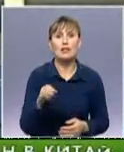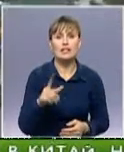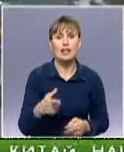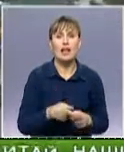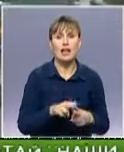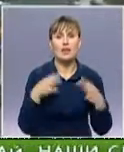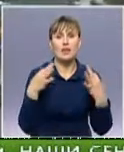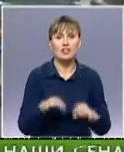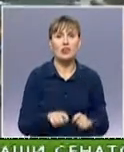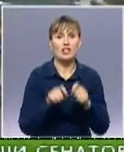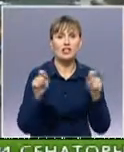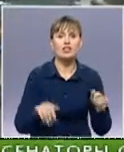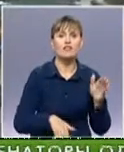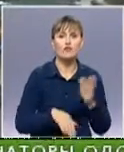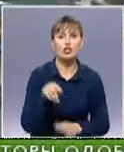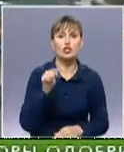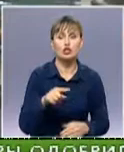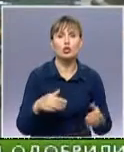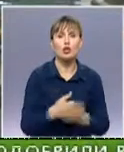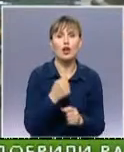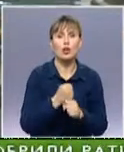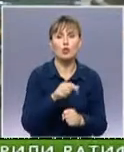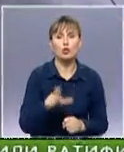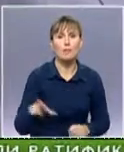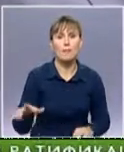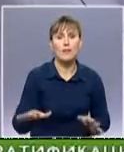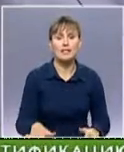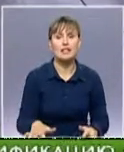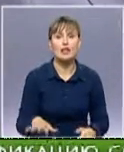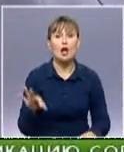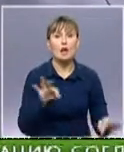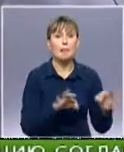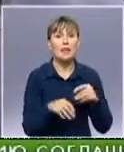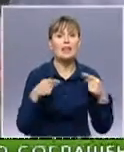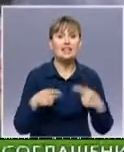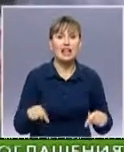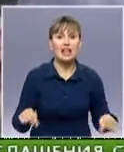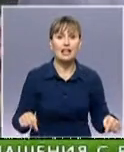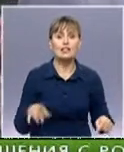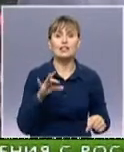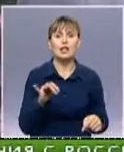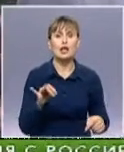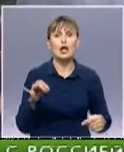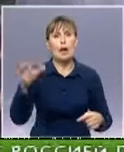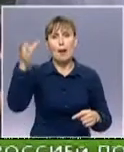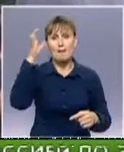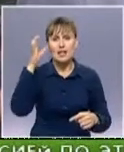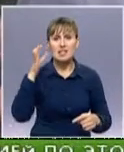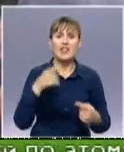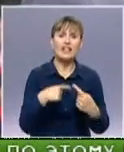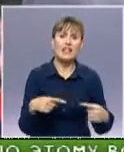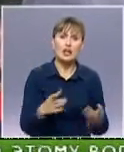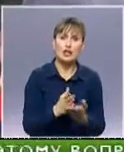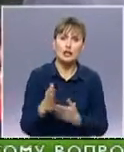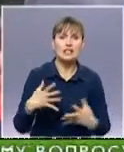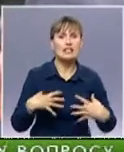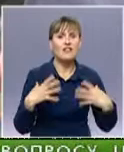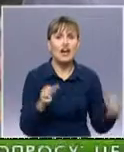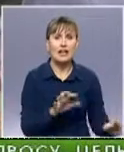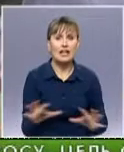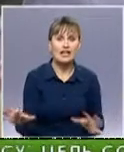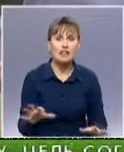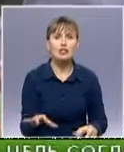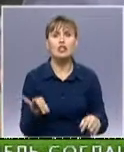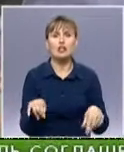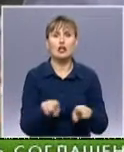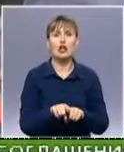Это позволило создать свыше 1000 новых рабочих мест. Проекты разные, конечно, тут же и сектор образования, здравоохранения,